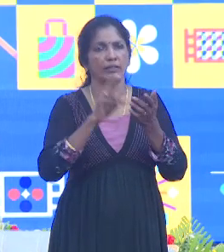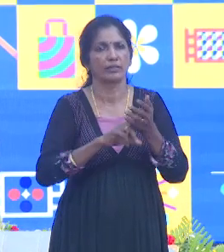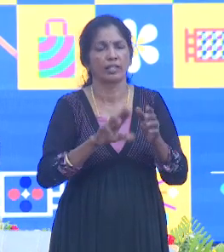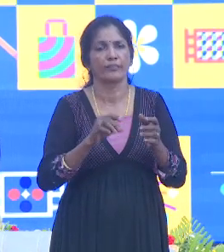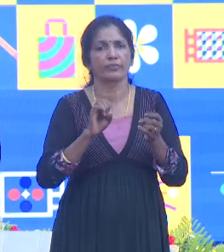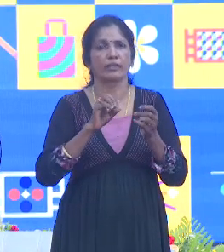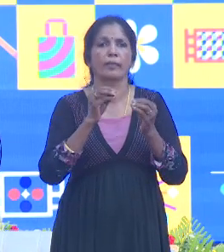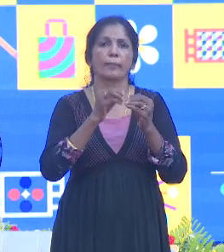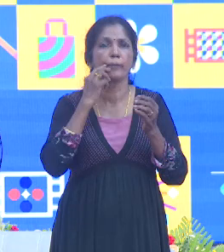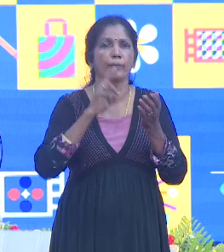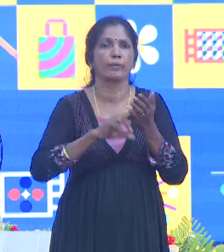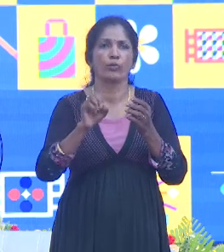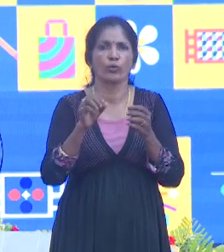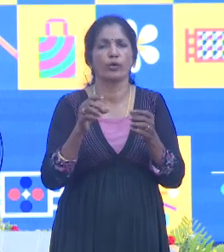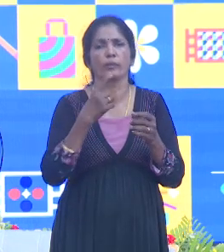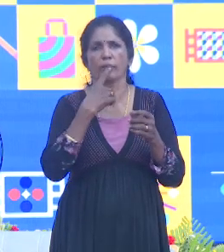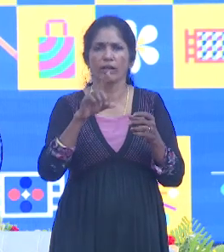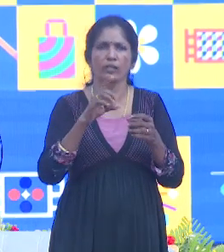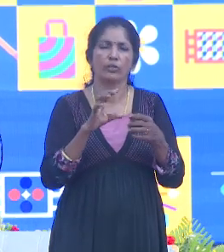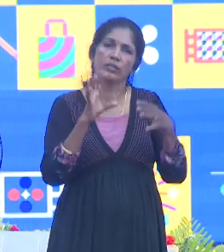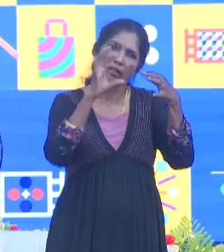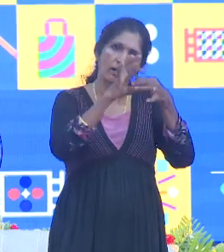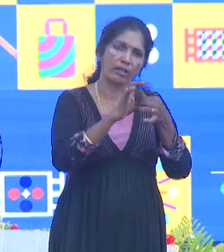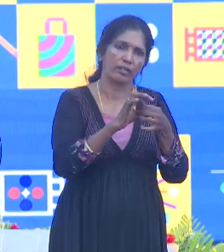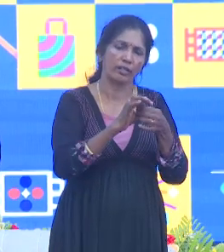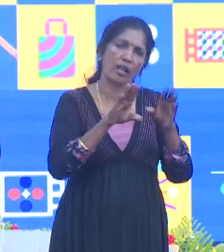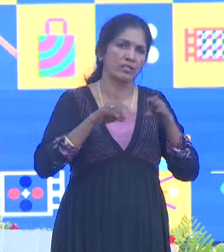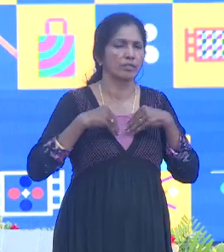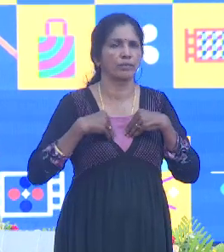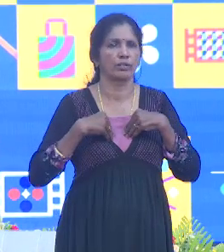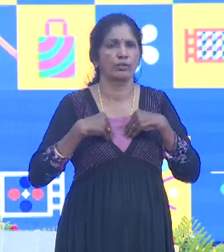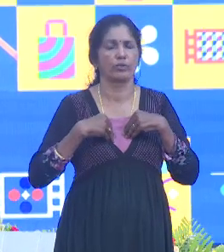ബിനോയ് പറഞ്ഞ അഭിപ്രായത്തോട് യോജിച്ചുകൊണ്ട് തന്നെ ഞാൻ ഒരു കാര്യം കൂടെ ചൂണ്ടിക്കാണിക്കട്ടെ.